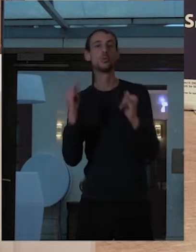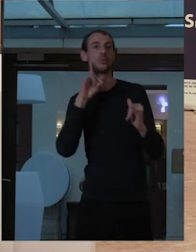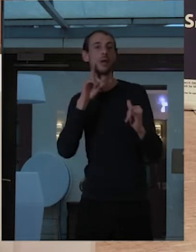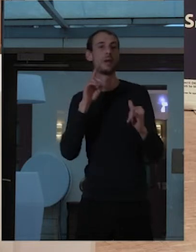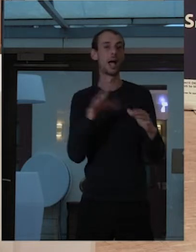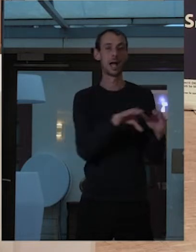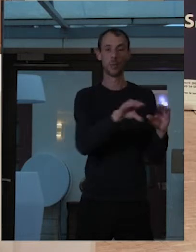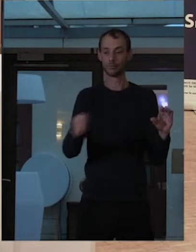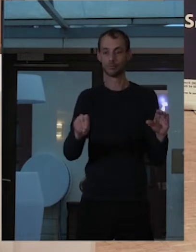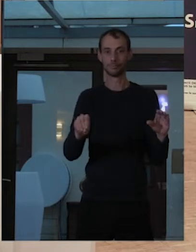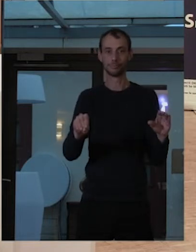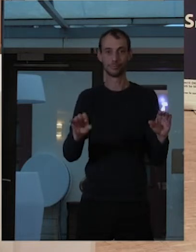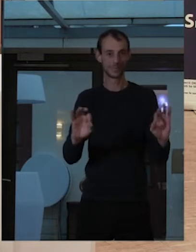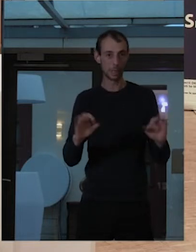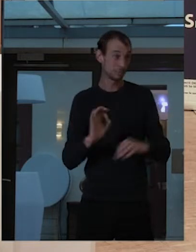tout.